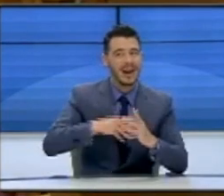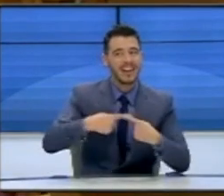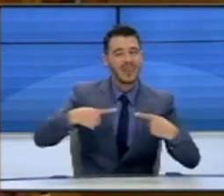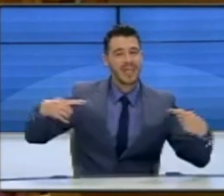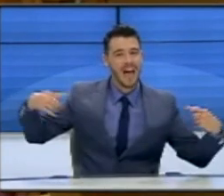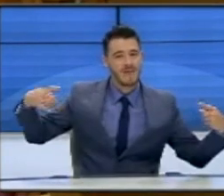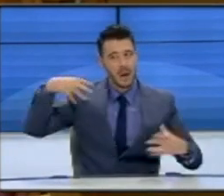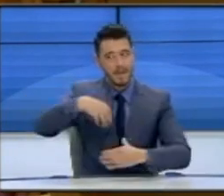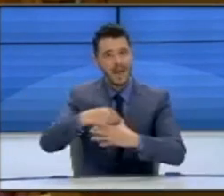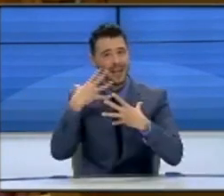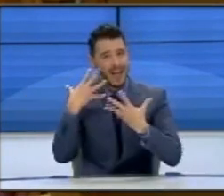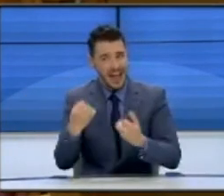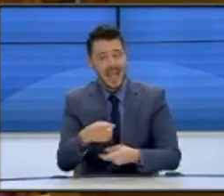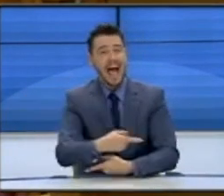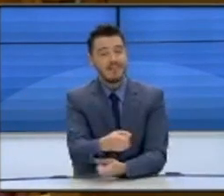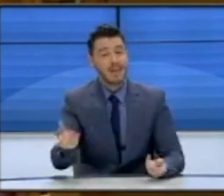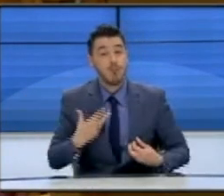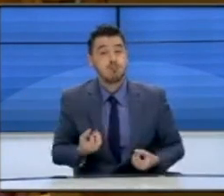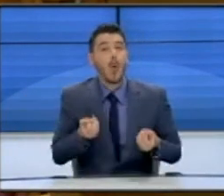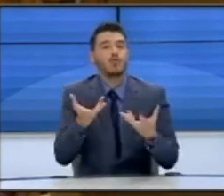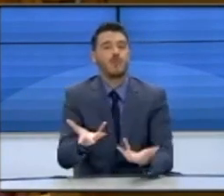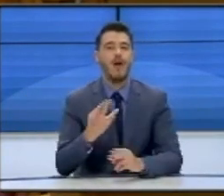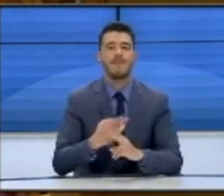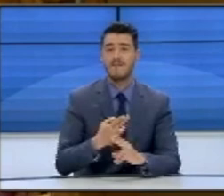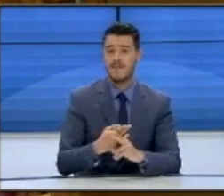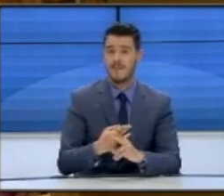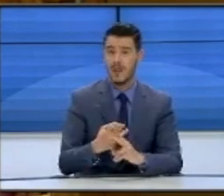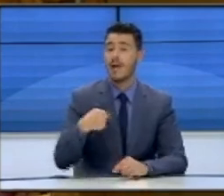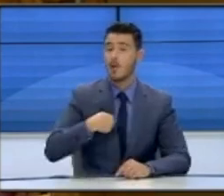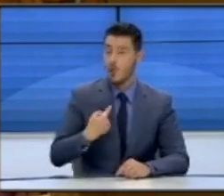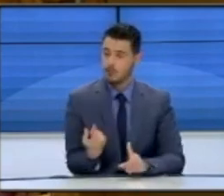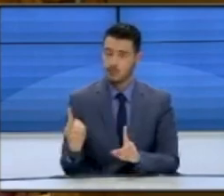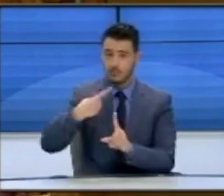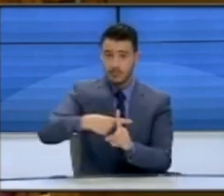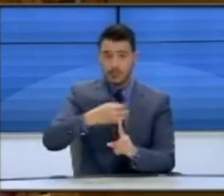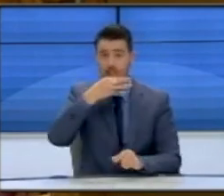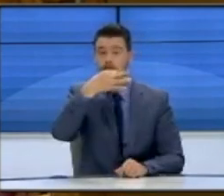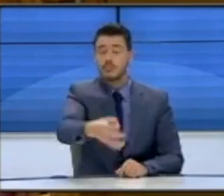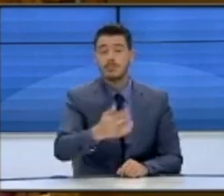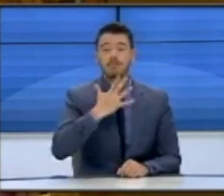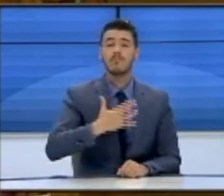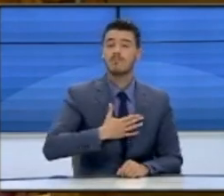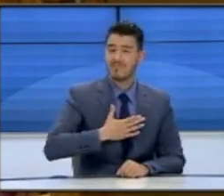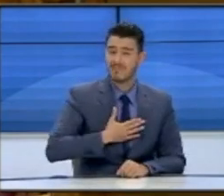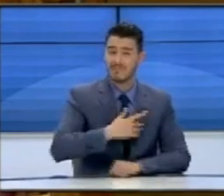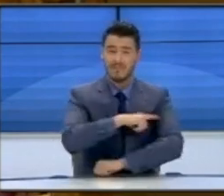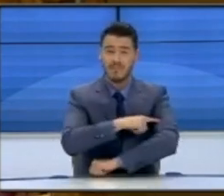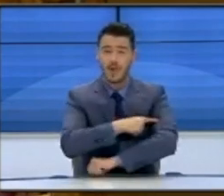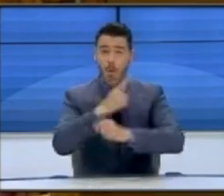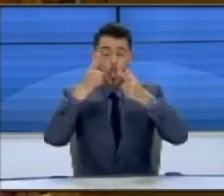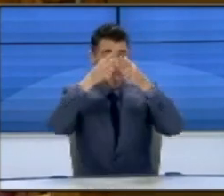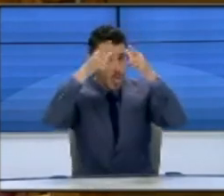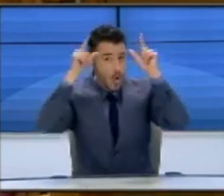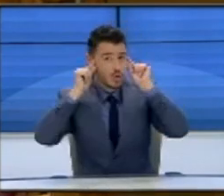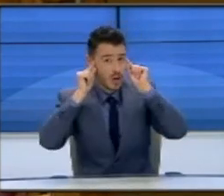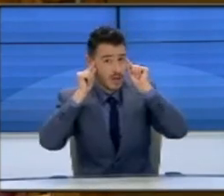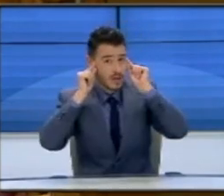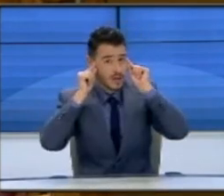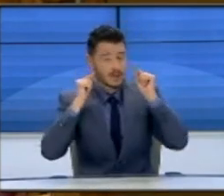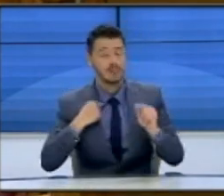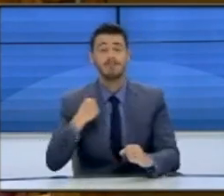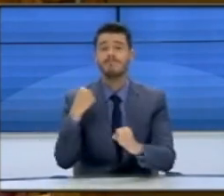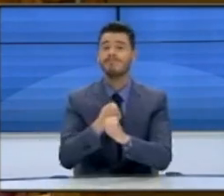τη φωνή μου, λέγοντας ένα μεγάλο ευχαριστώ στις νοσηλεύτριες, στις